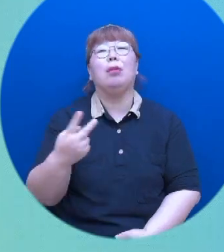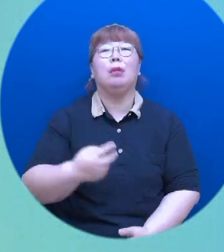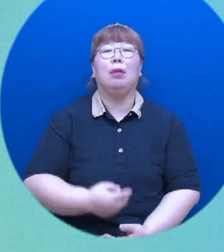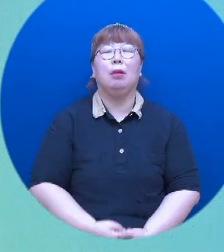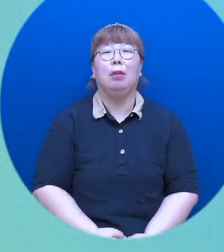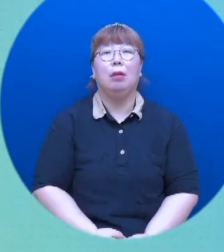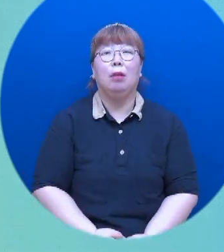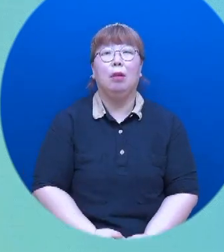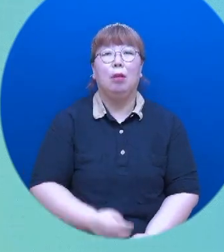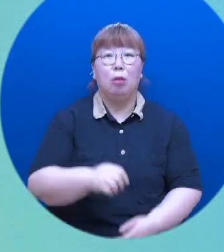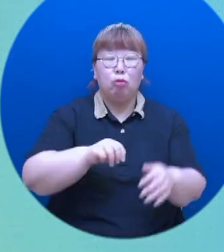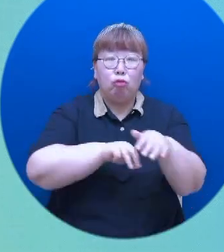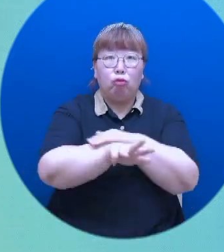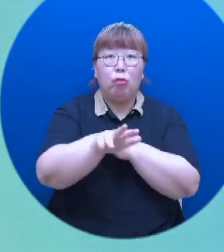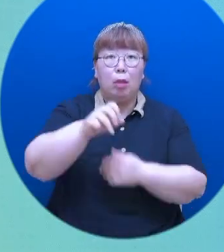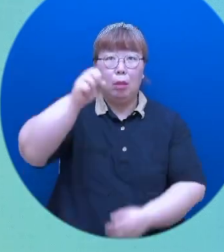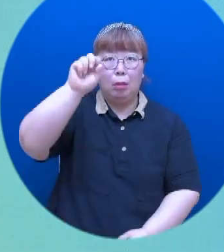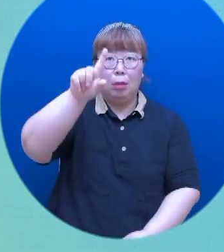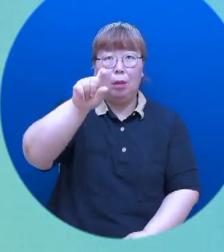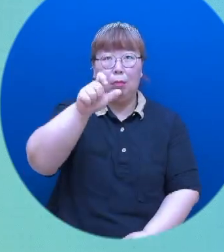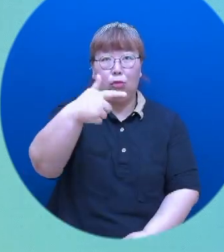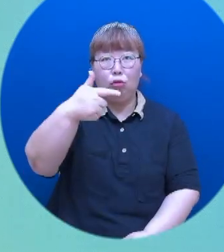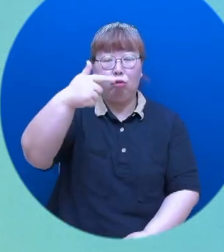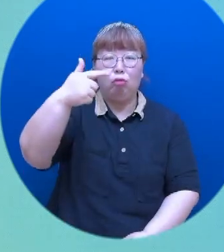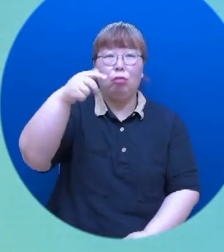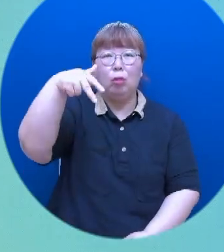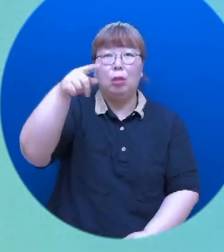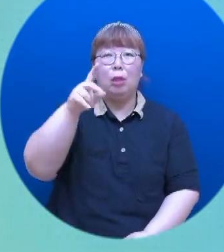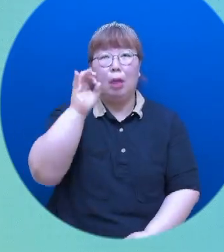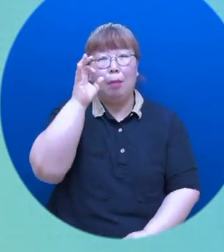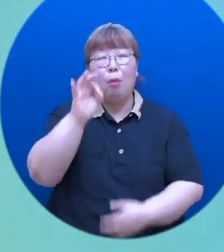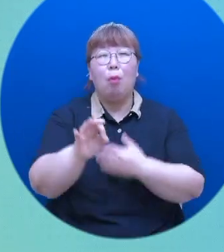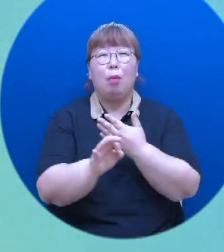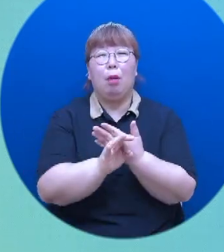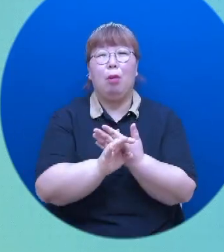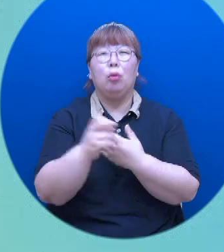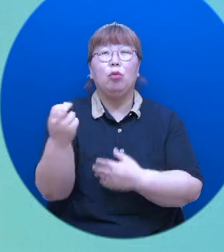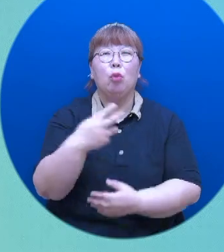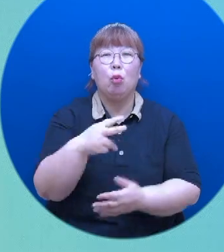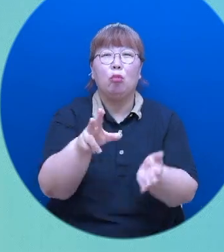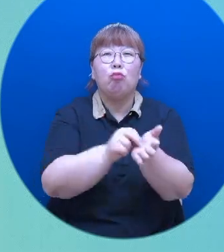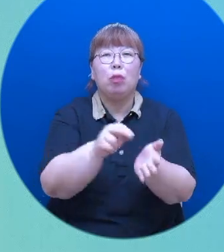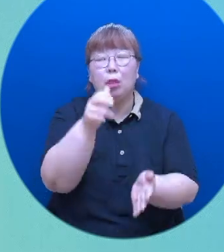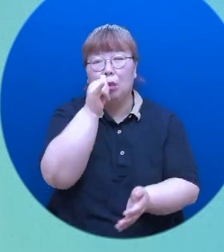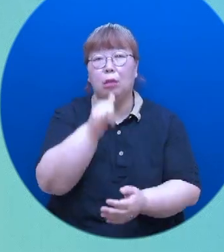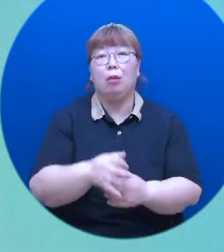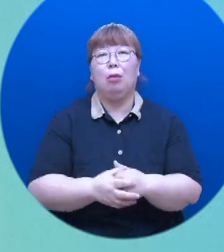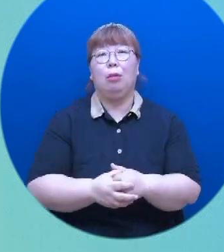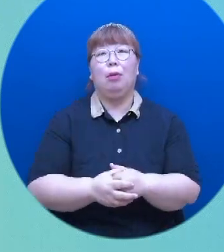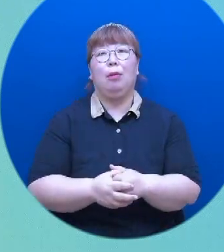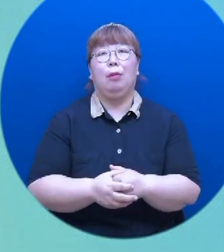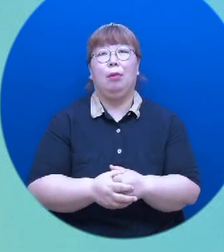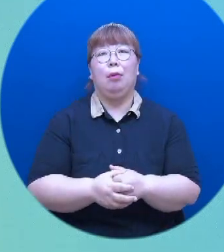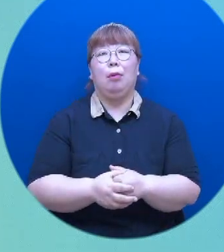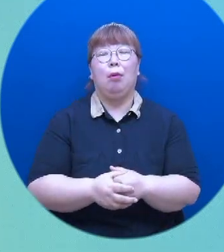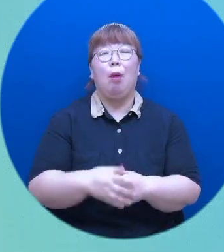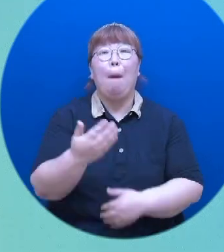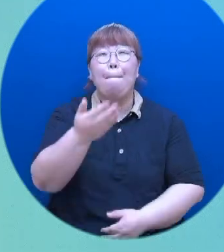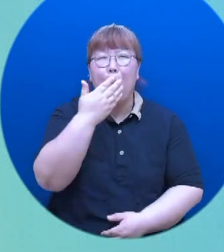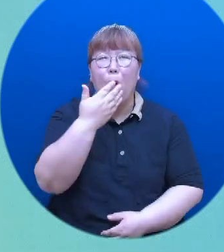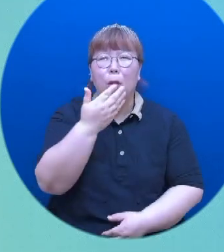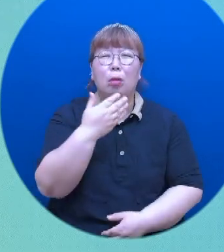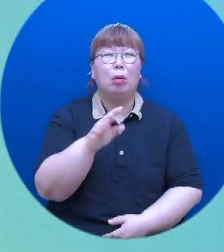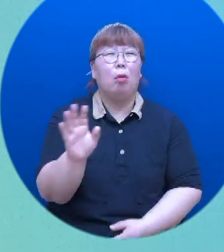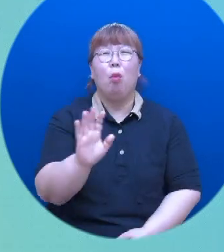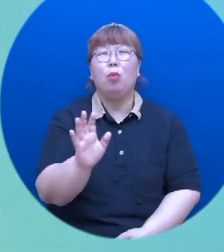출애굽기 16장으로 넘어가죠. 또 다시 문제를 내주죠. 문제가 무엇입니까? 먹을 양식이 없는